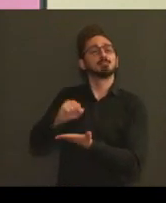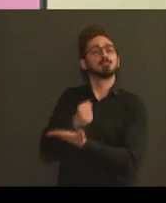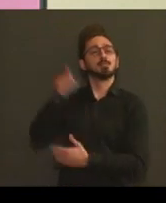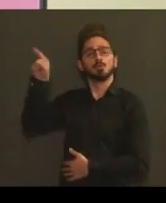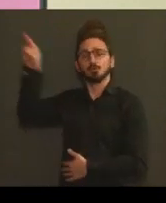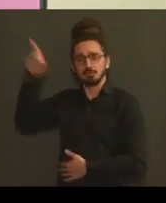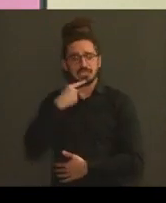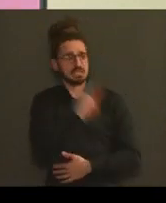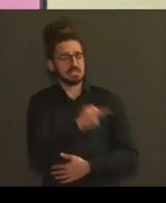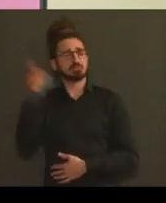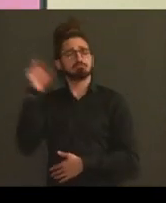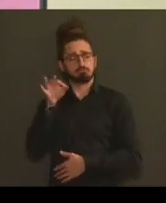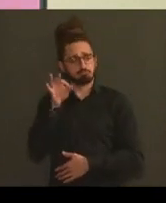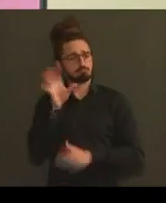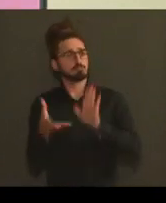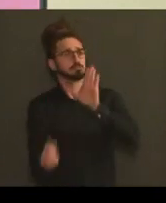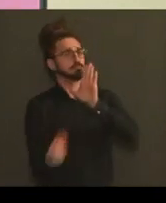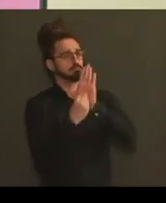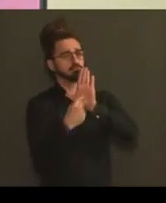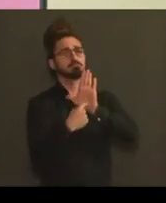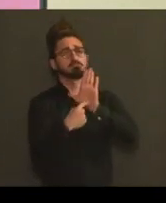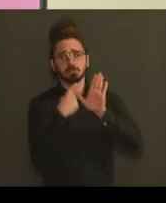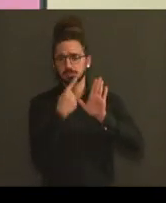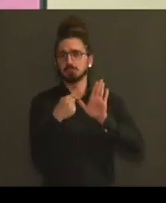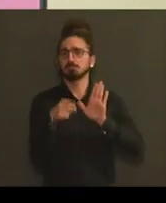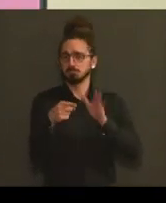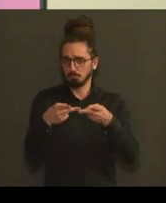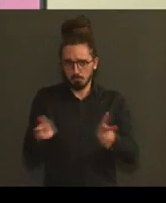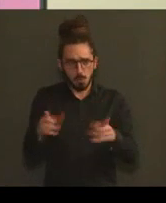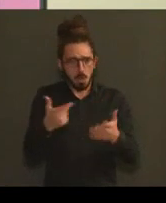que ce vaccin est en principe sans restriction d'âge.